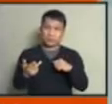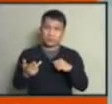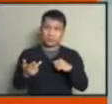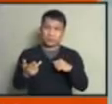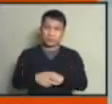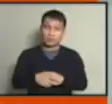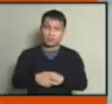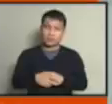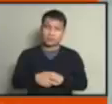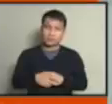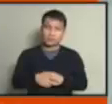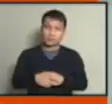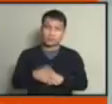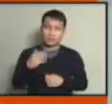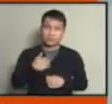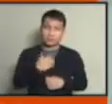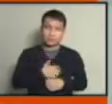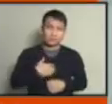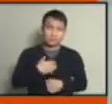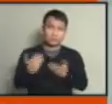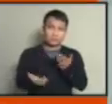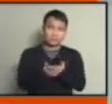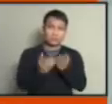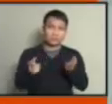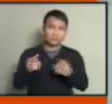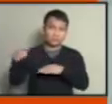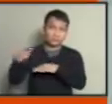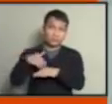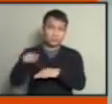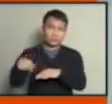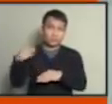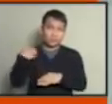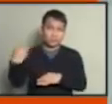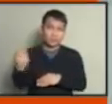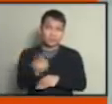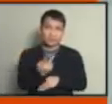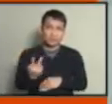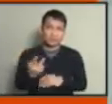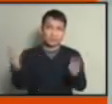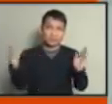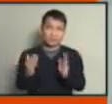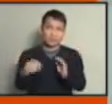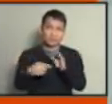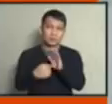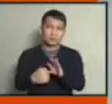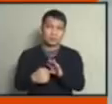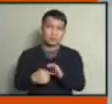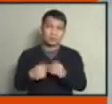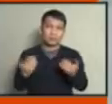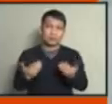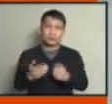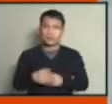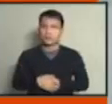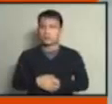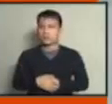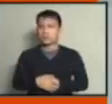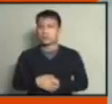kasi nag-file ng kaso para ipatawag yung both parties at magharap dito sa barangay.